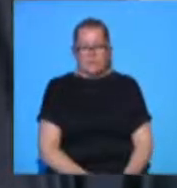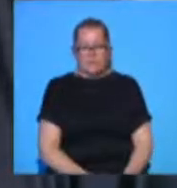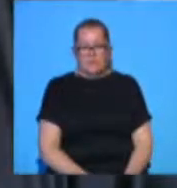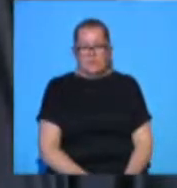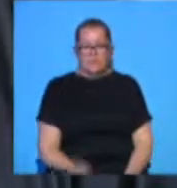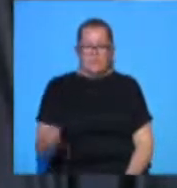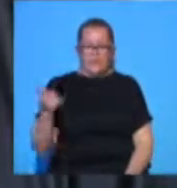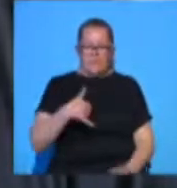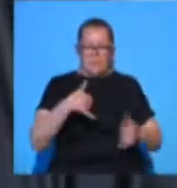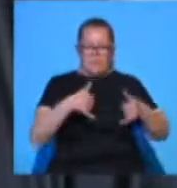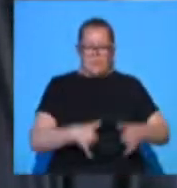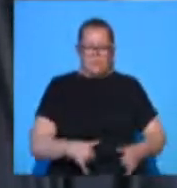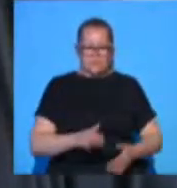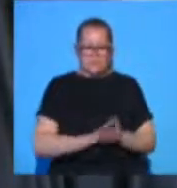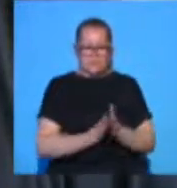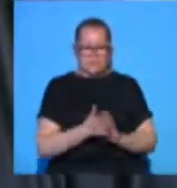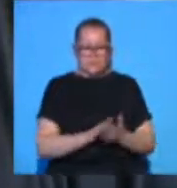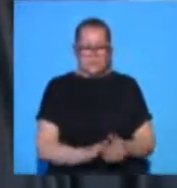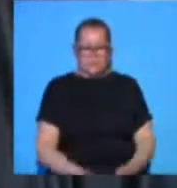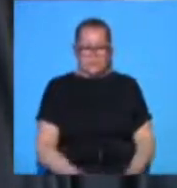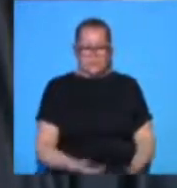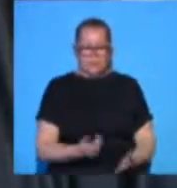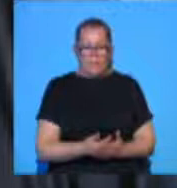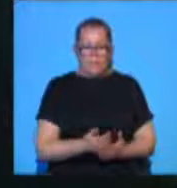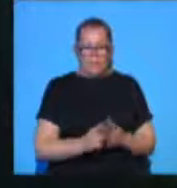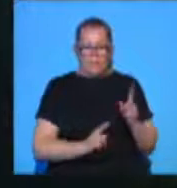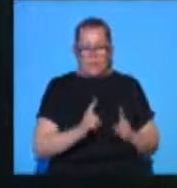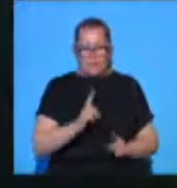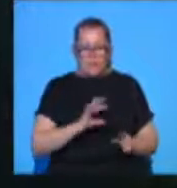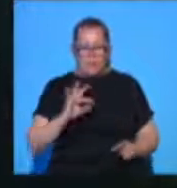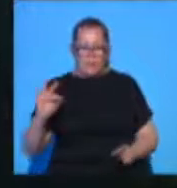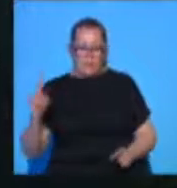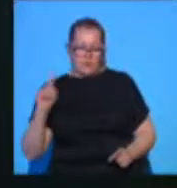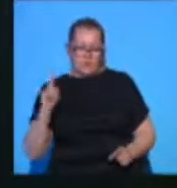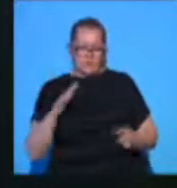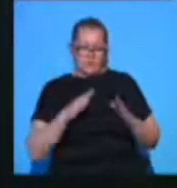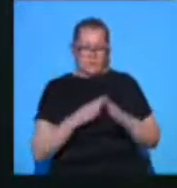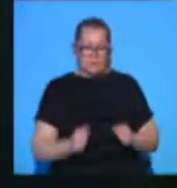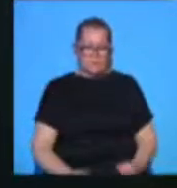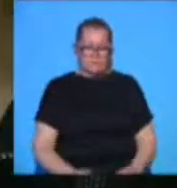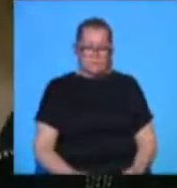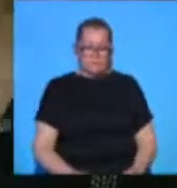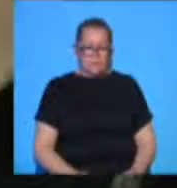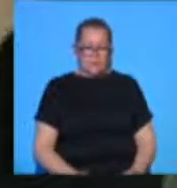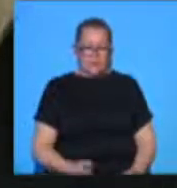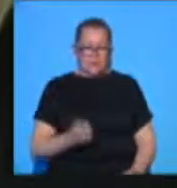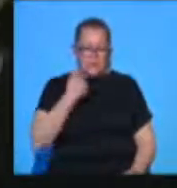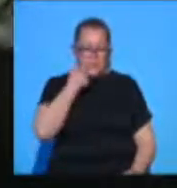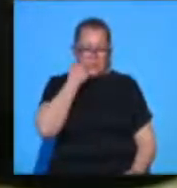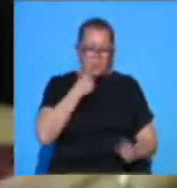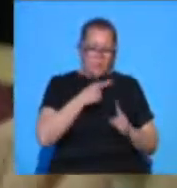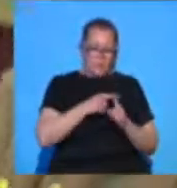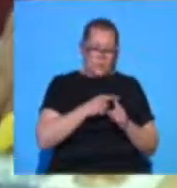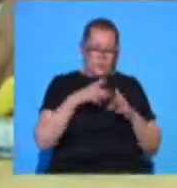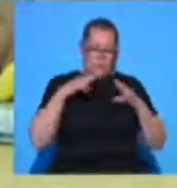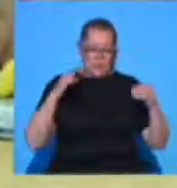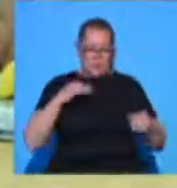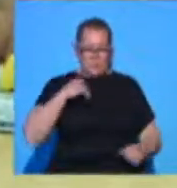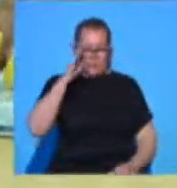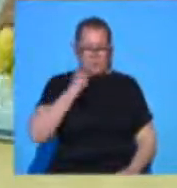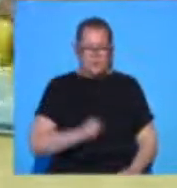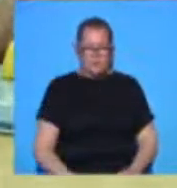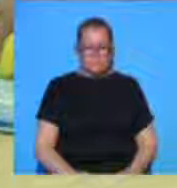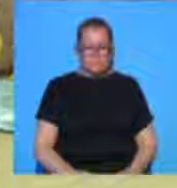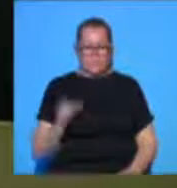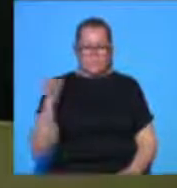am venit să termin aici programul, că omul dacă plec nu mă găsește acasă. Până să se prelungească termenul de autorecenzare, craiovenii puteau să